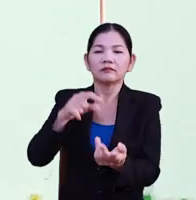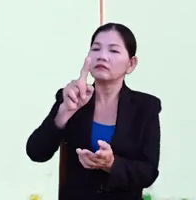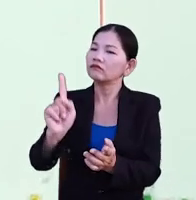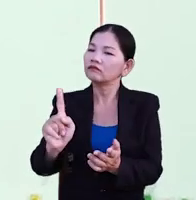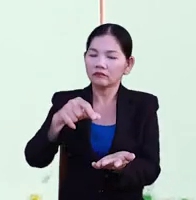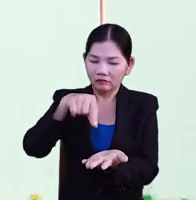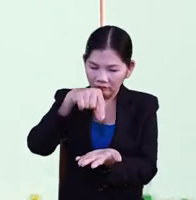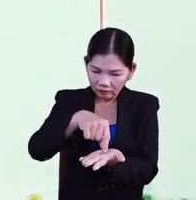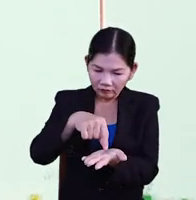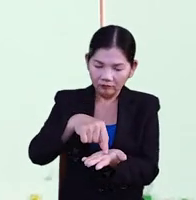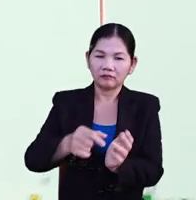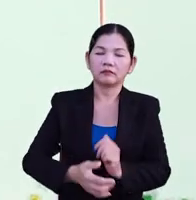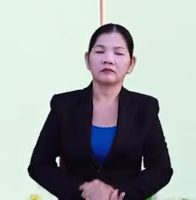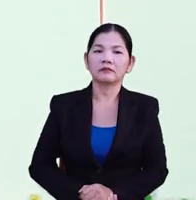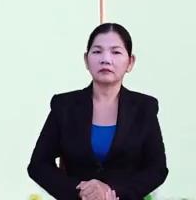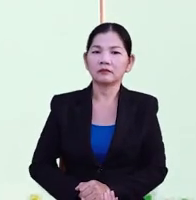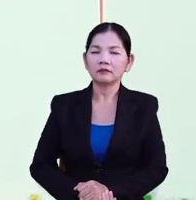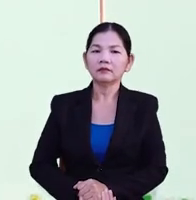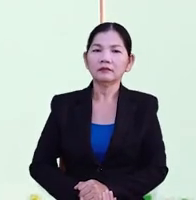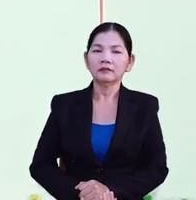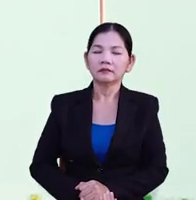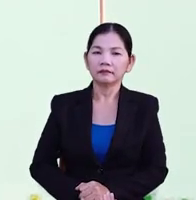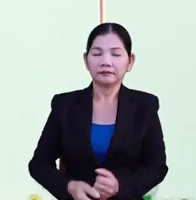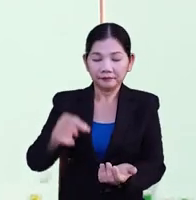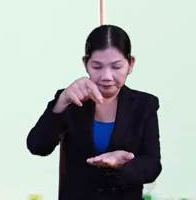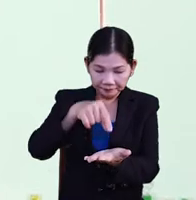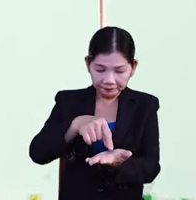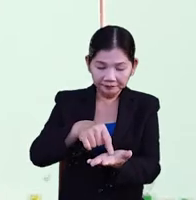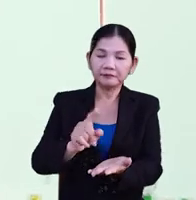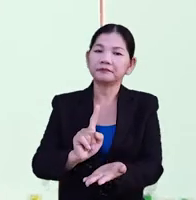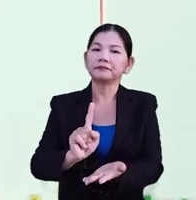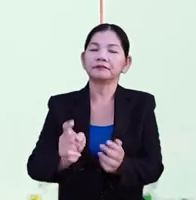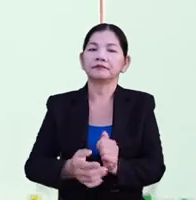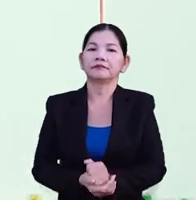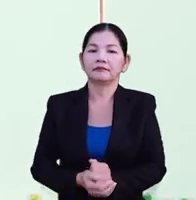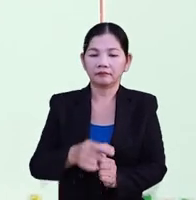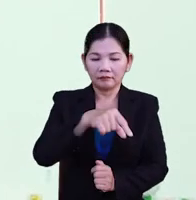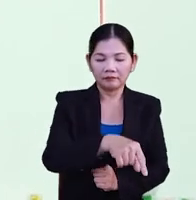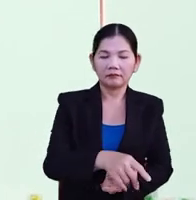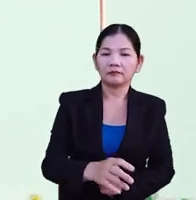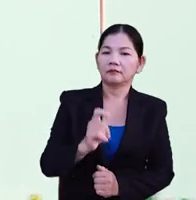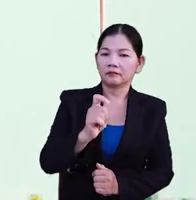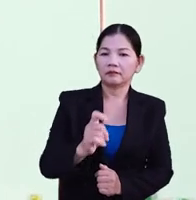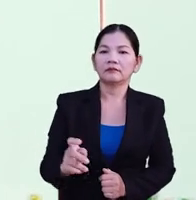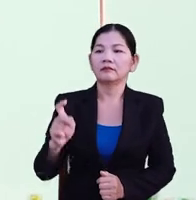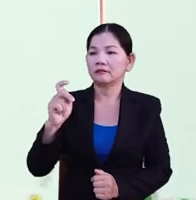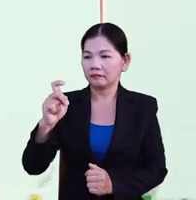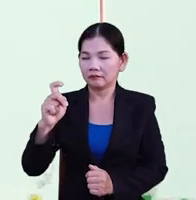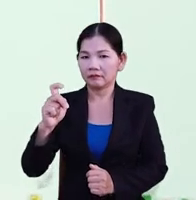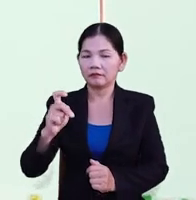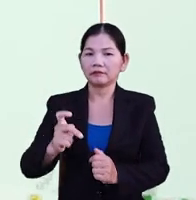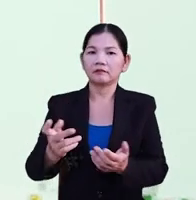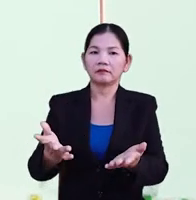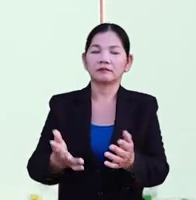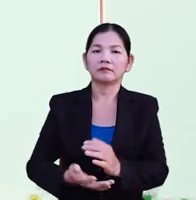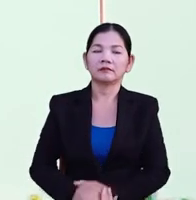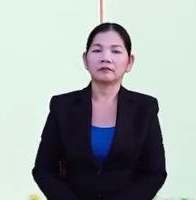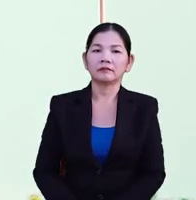មួយណាតើកូនមួយណាដែលនៅកណ្ដាលកខឬ